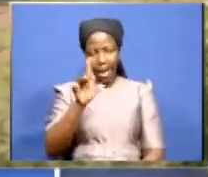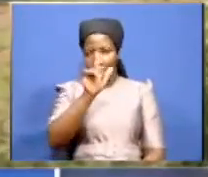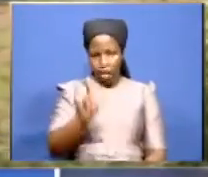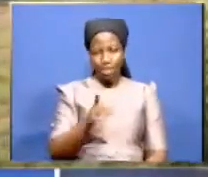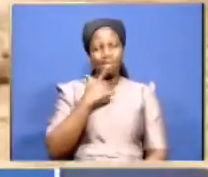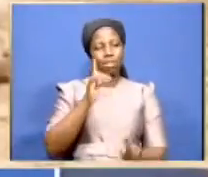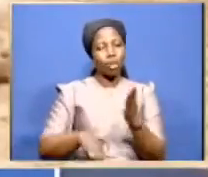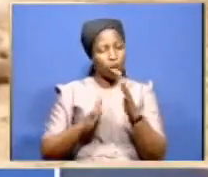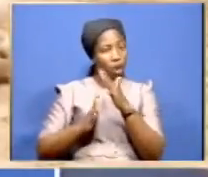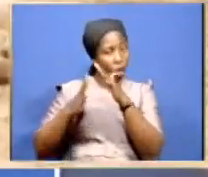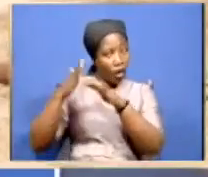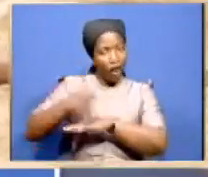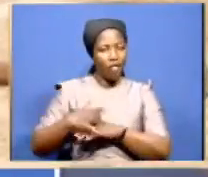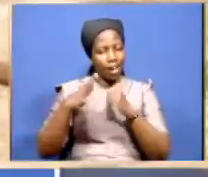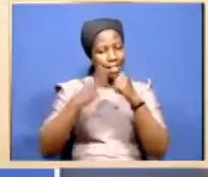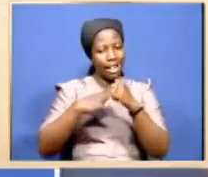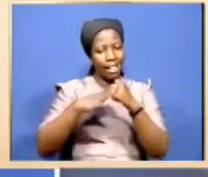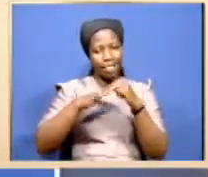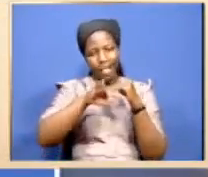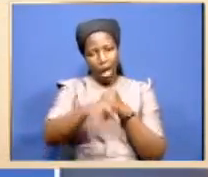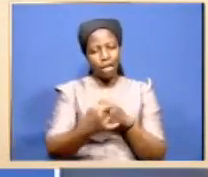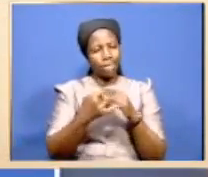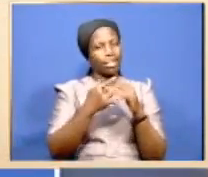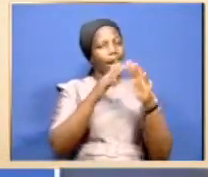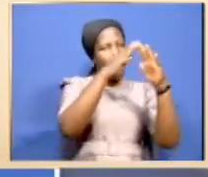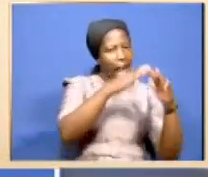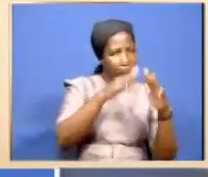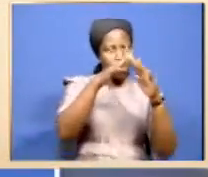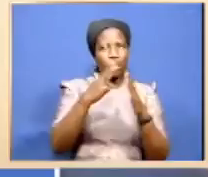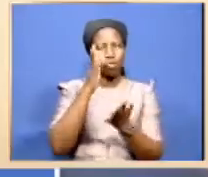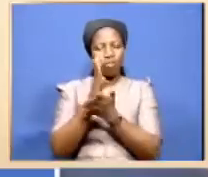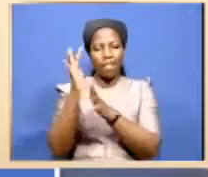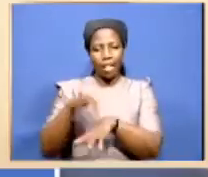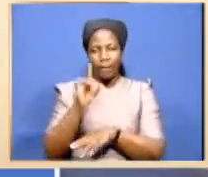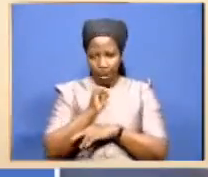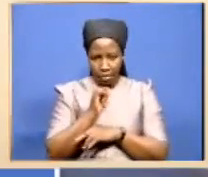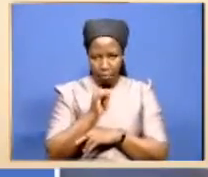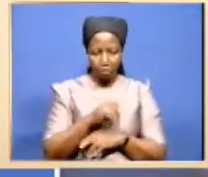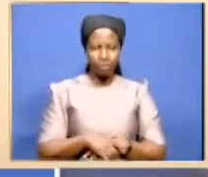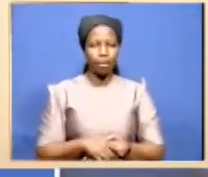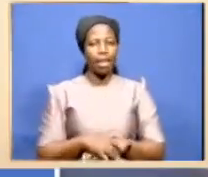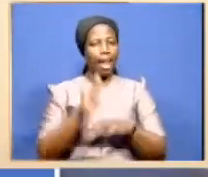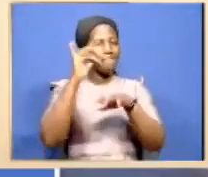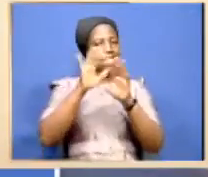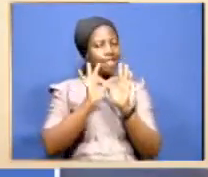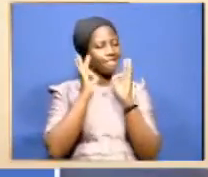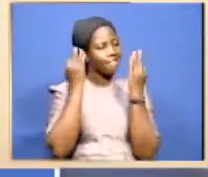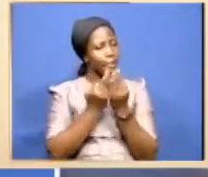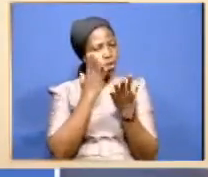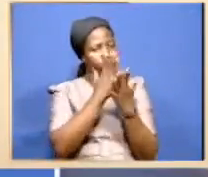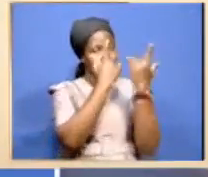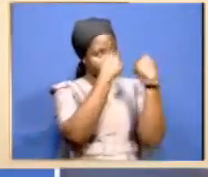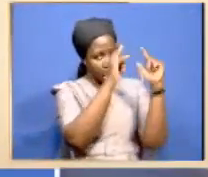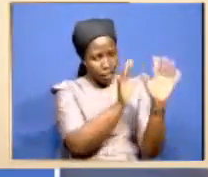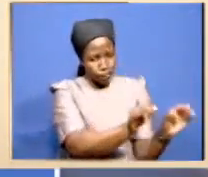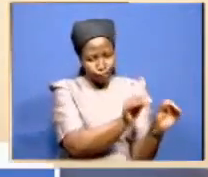nyumba 9,000 zimeathiriwa. The affected families have been successfully evacuated